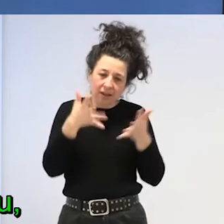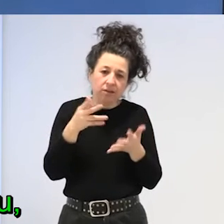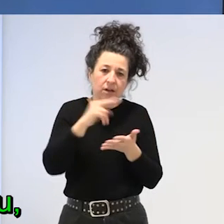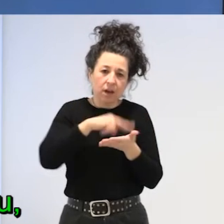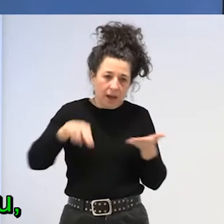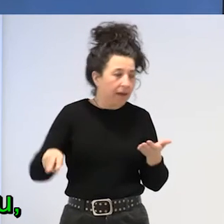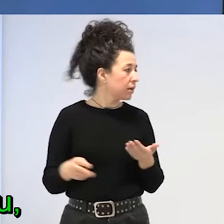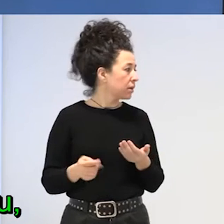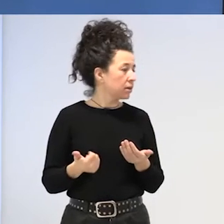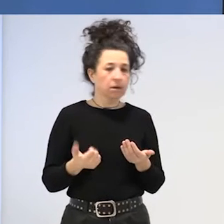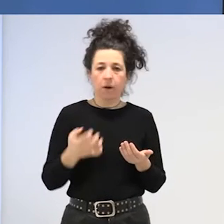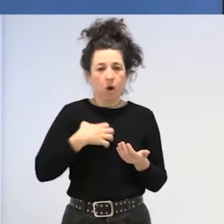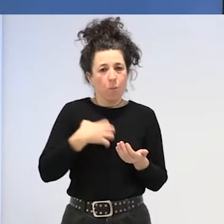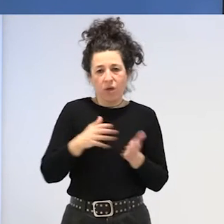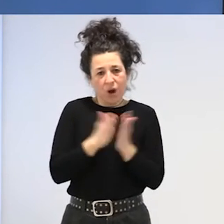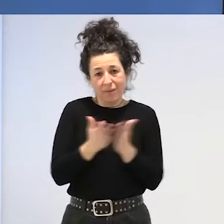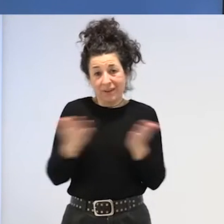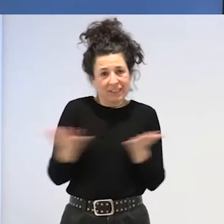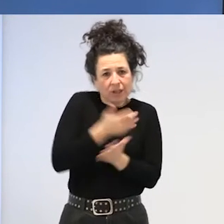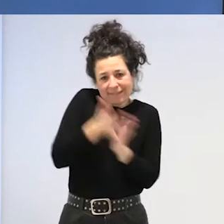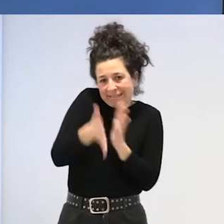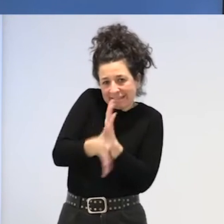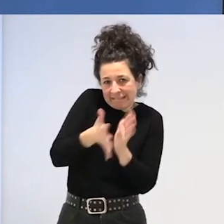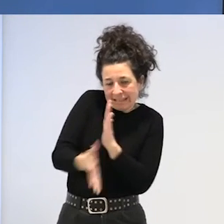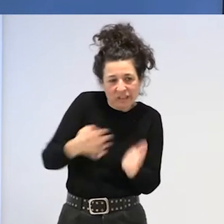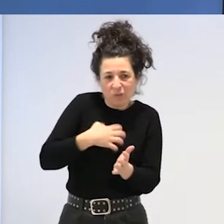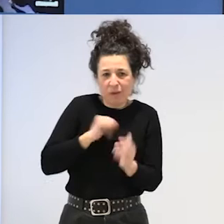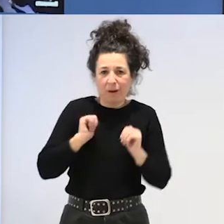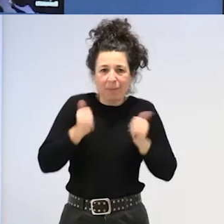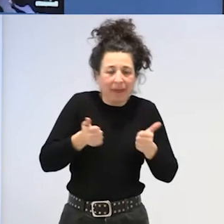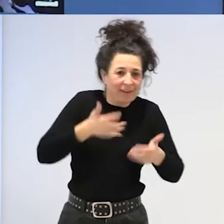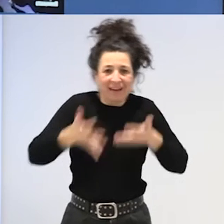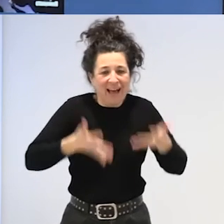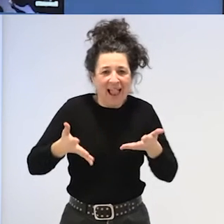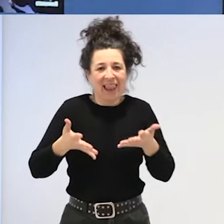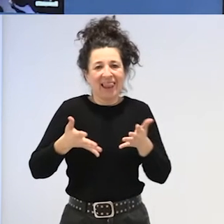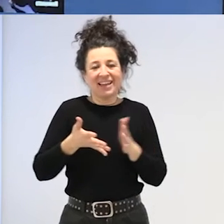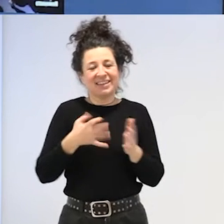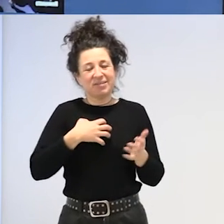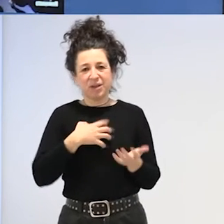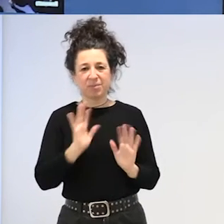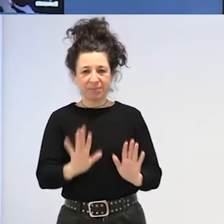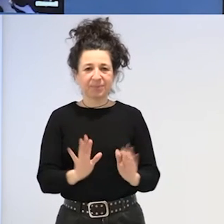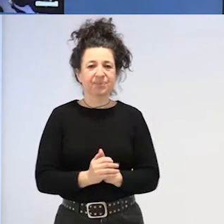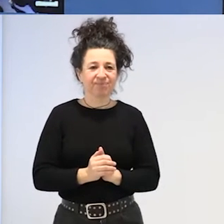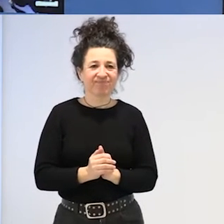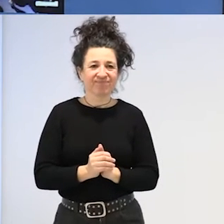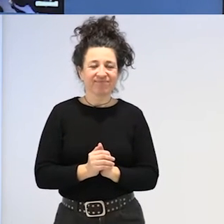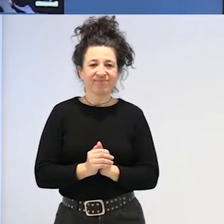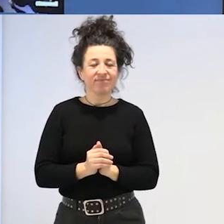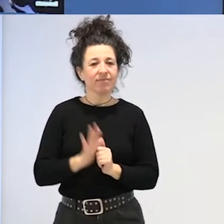ditut liburu guztiak eta saldu, baina eske claro, sartzen da eta en fin. Baina bueno,